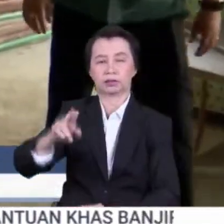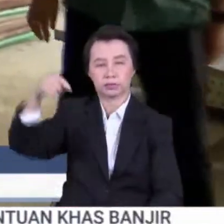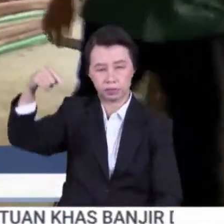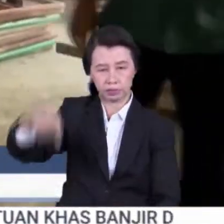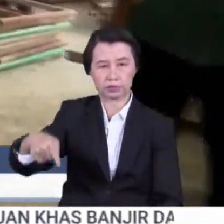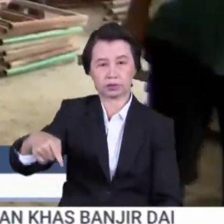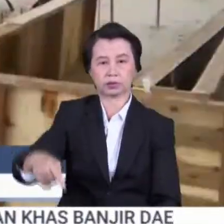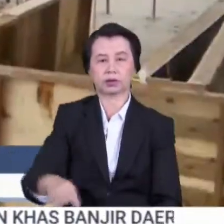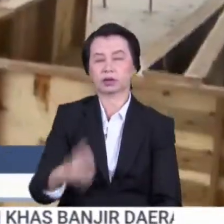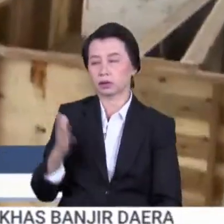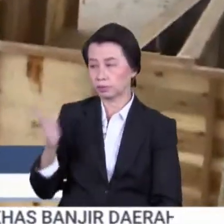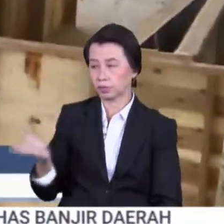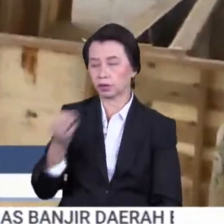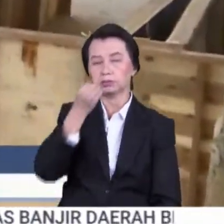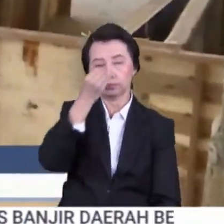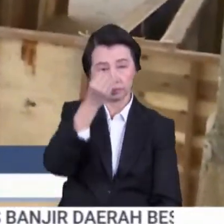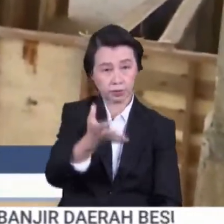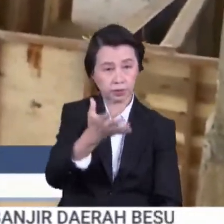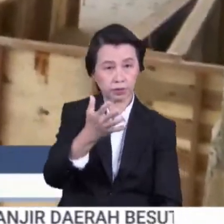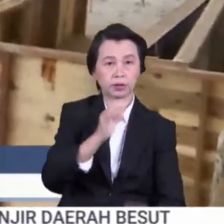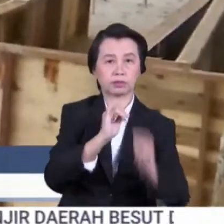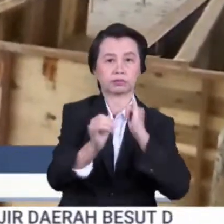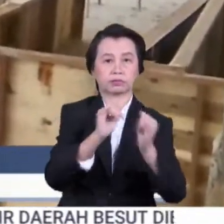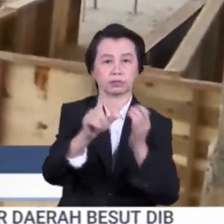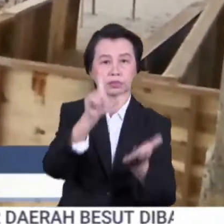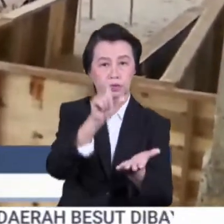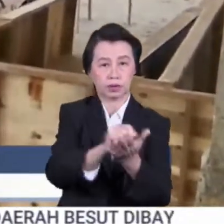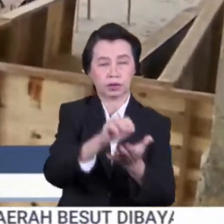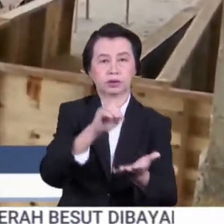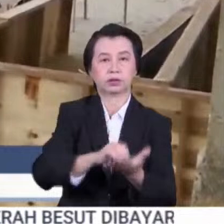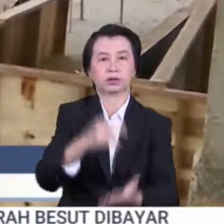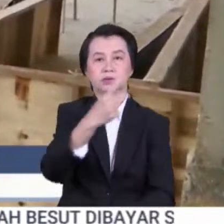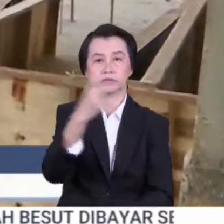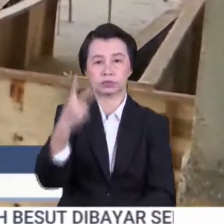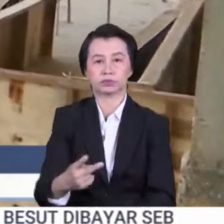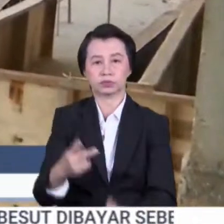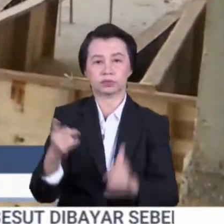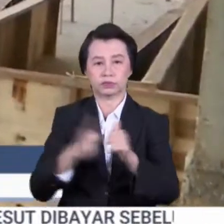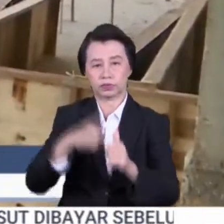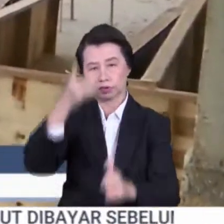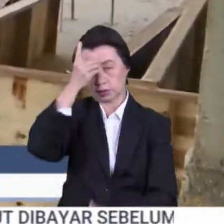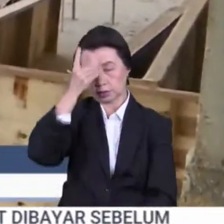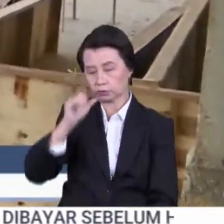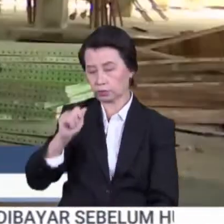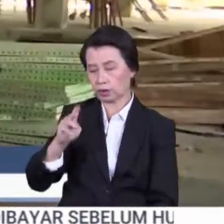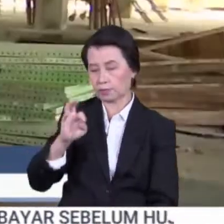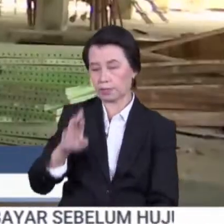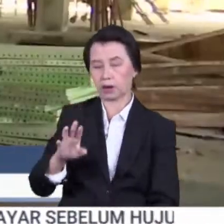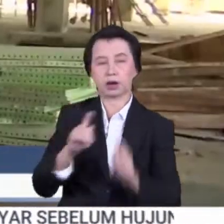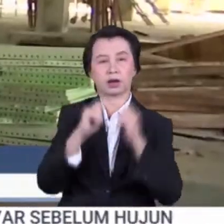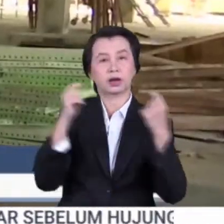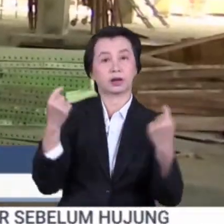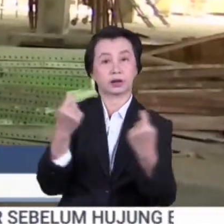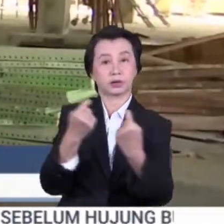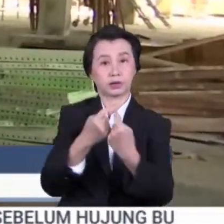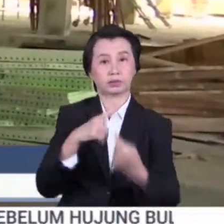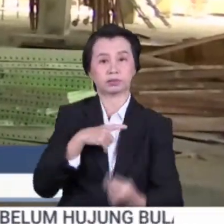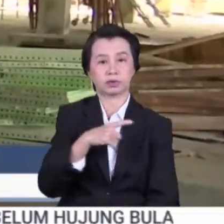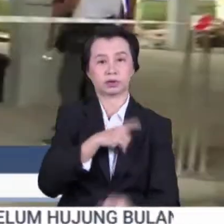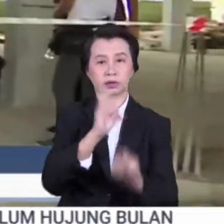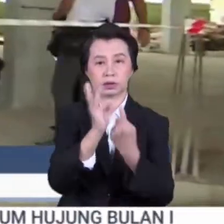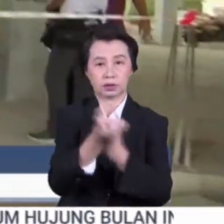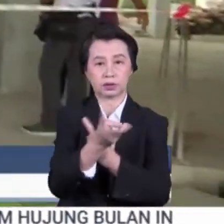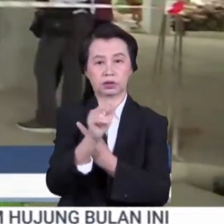nanti. Beliau memberitahu demikian pada sidang media di Kuching. Terdahulu, Dato' Amar Douglas dan rombongan Lembaga Amanah Kebajikan